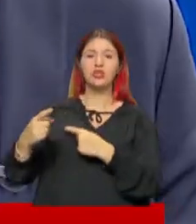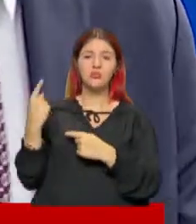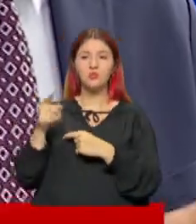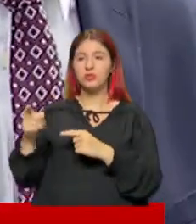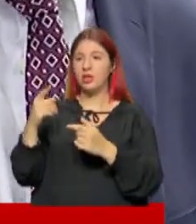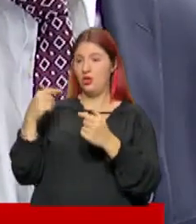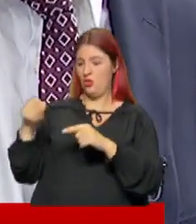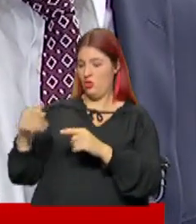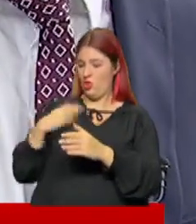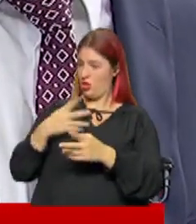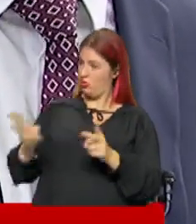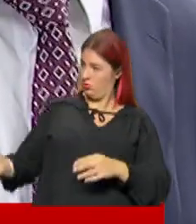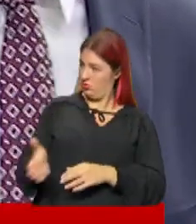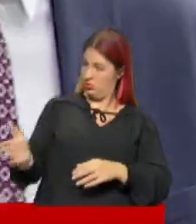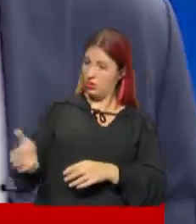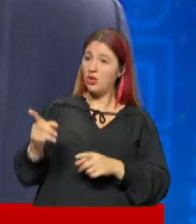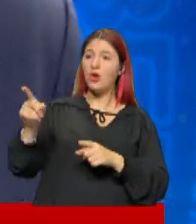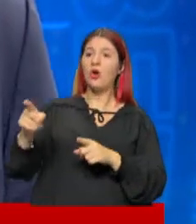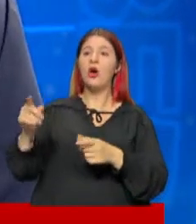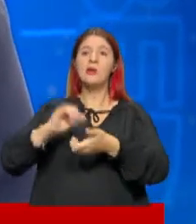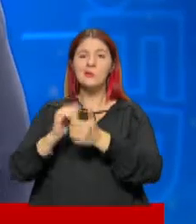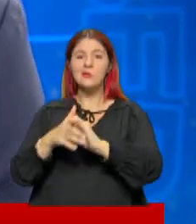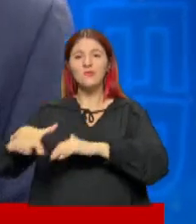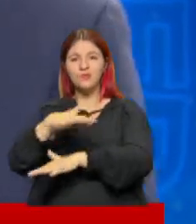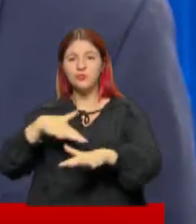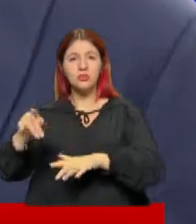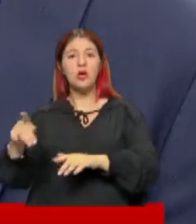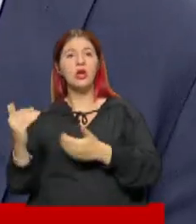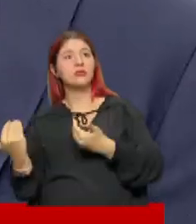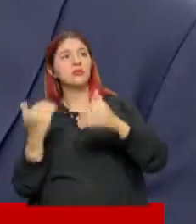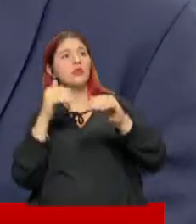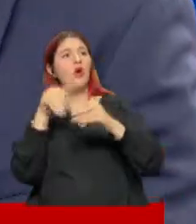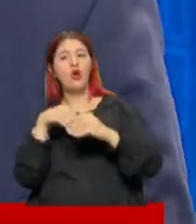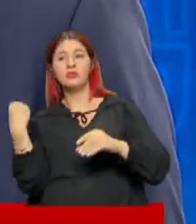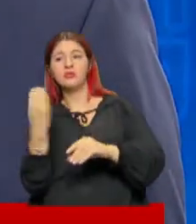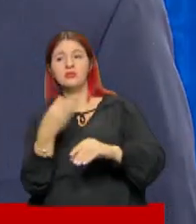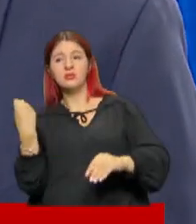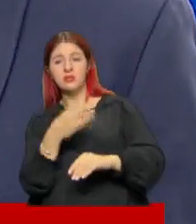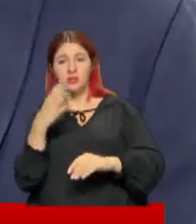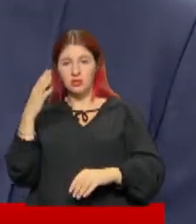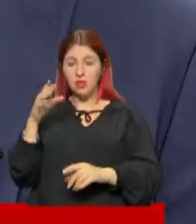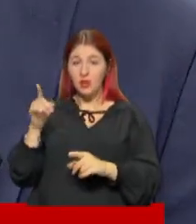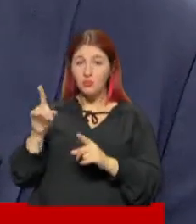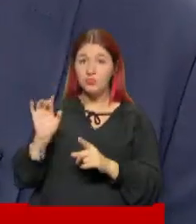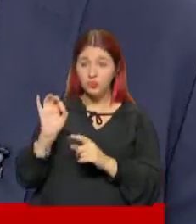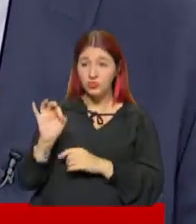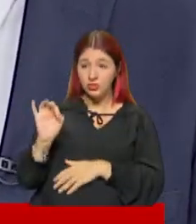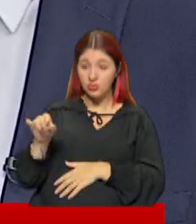Bunlar tarikatların, cemaatlerin önünü açıyor. O tarikatlar, cemaatler de bu iktidarın oy deposu haline getiriyor o yurttaşları. Ama bakın